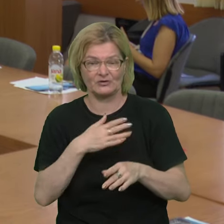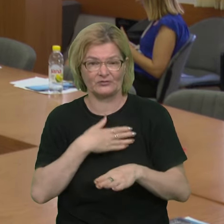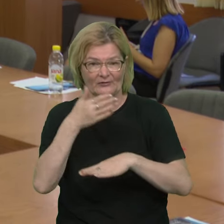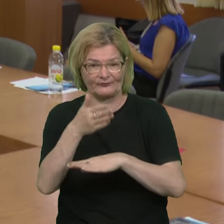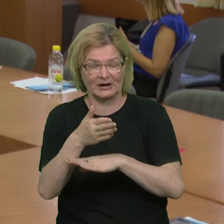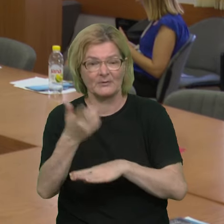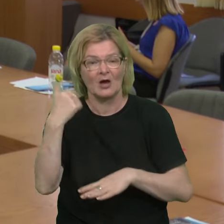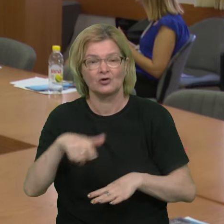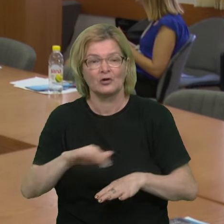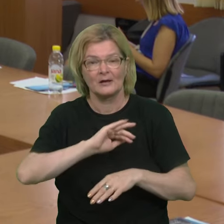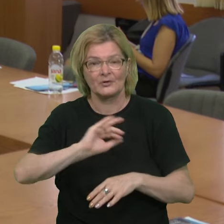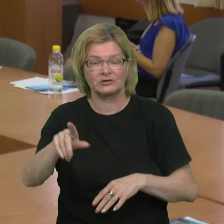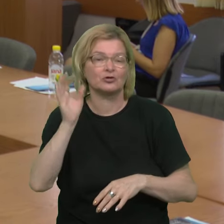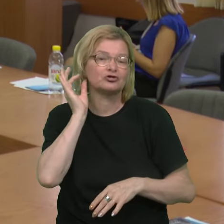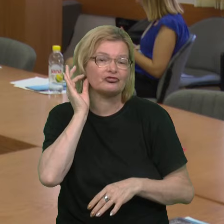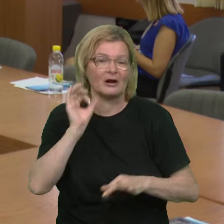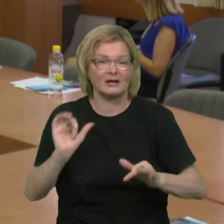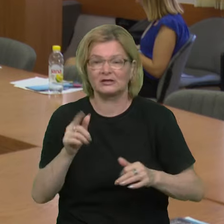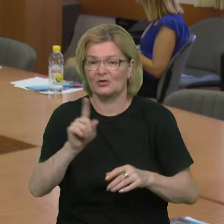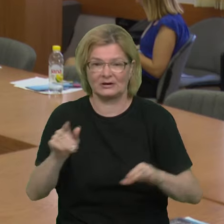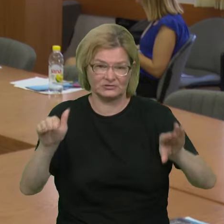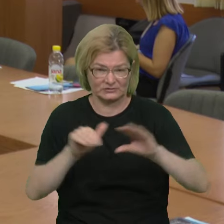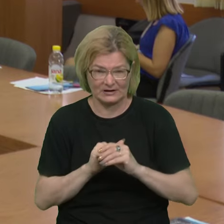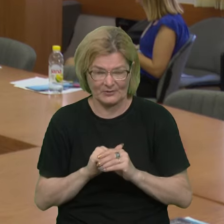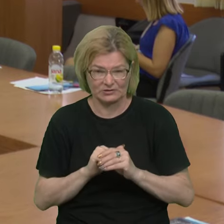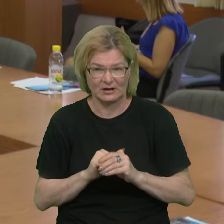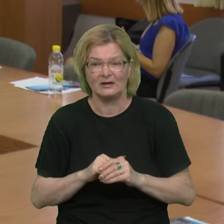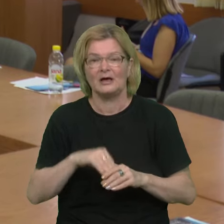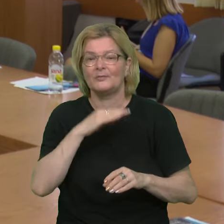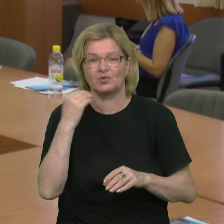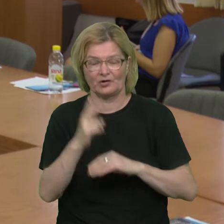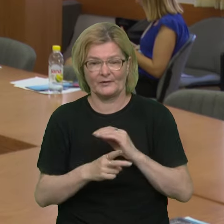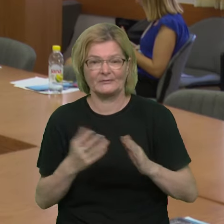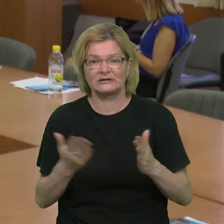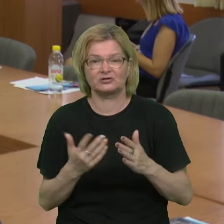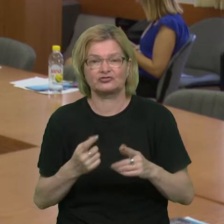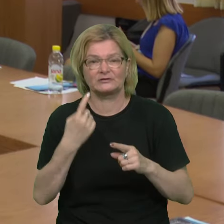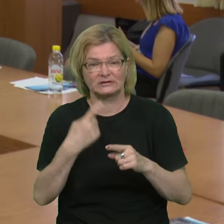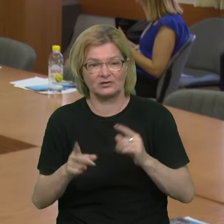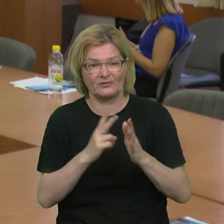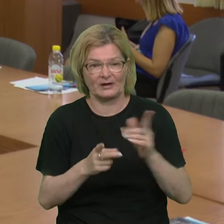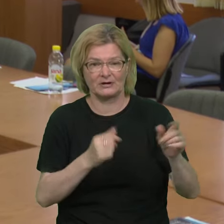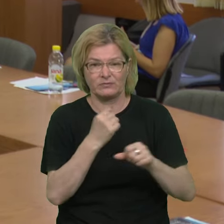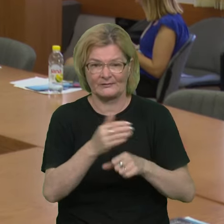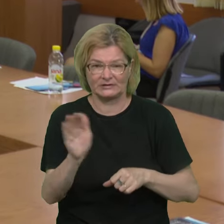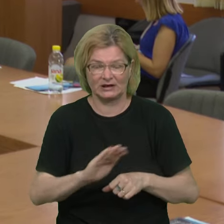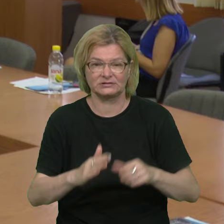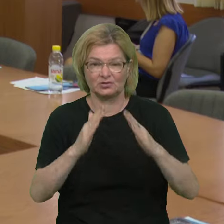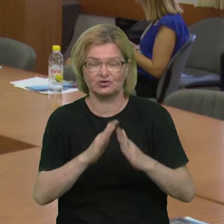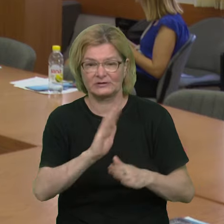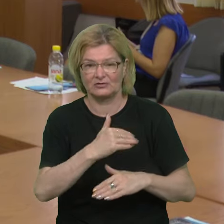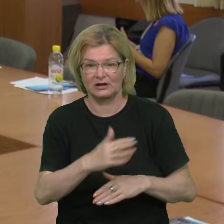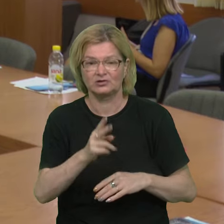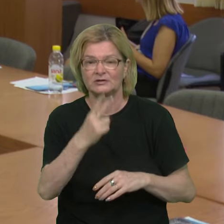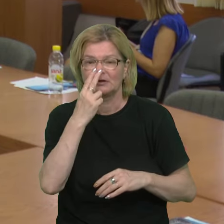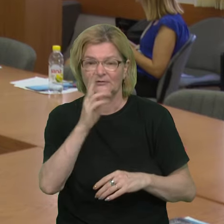radno vrijeme u svojoj tvrtci, a ono što je specifično kod žena je da one nisu zaposlene na puno radno vrijeme zato što se dio vremena bave sa